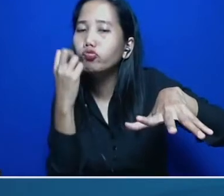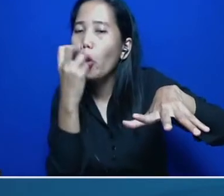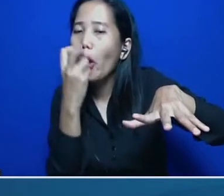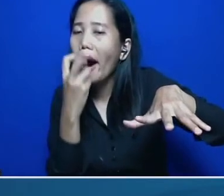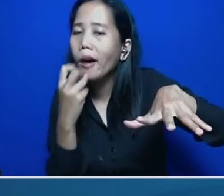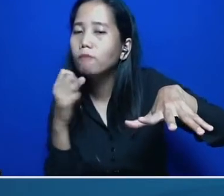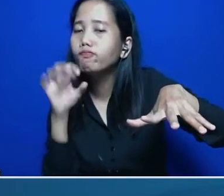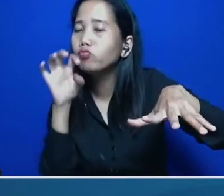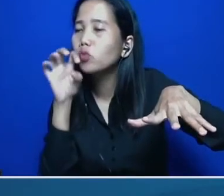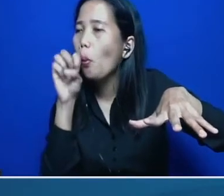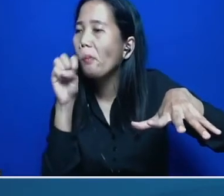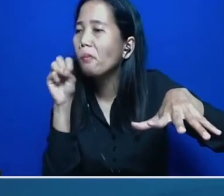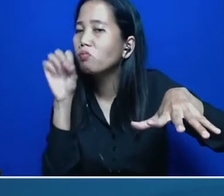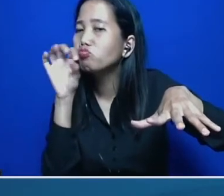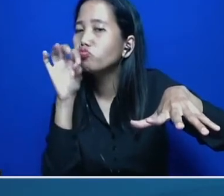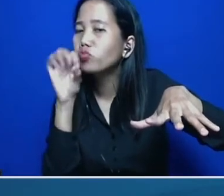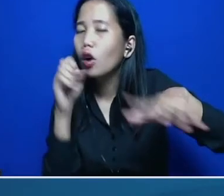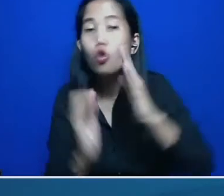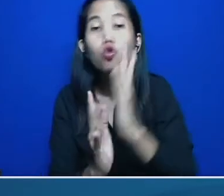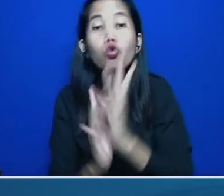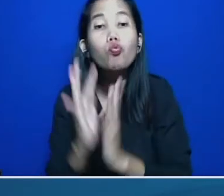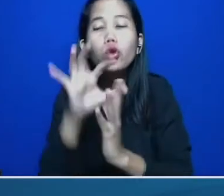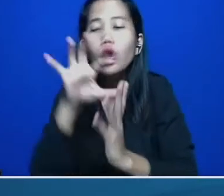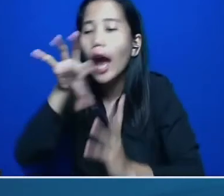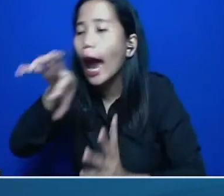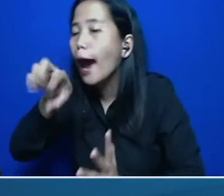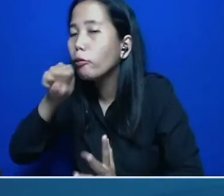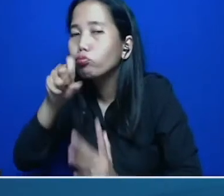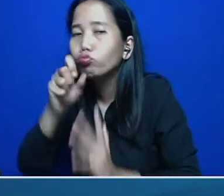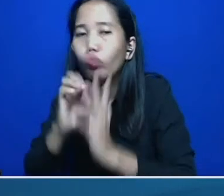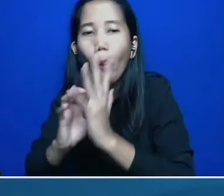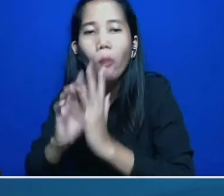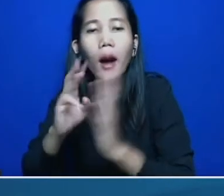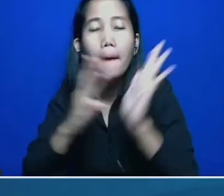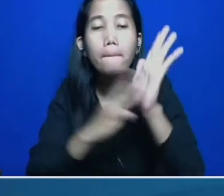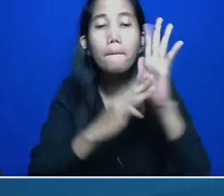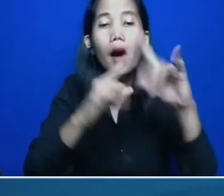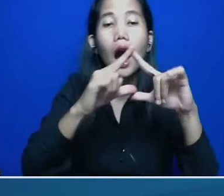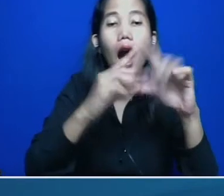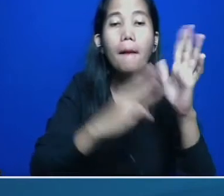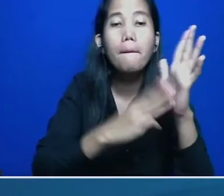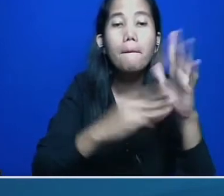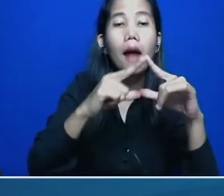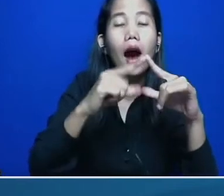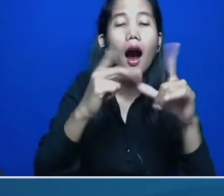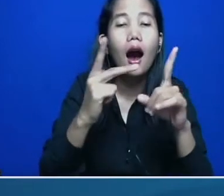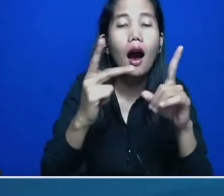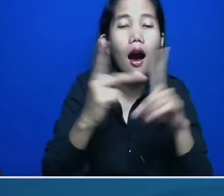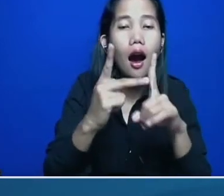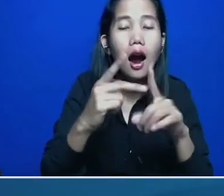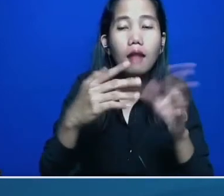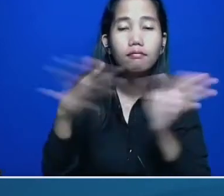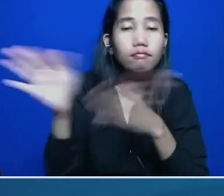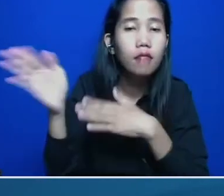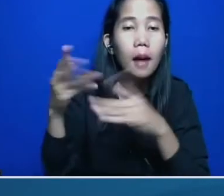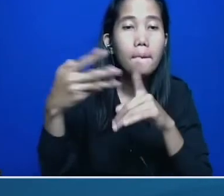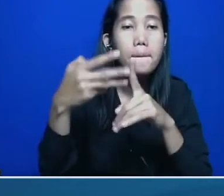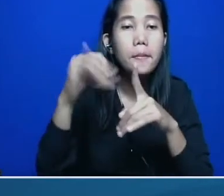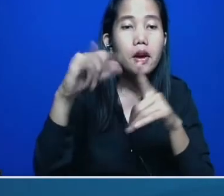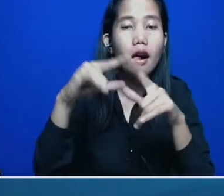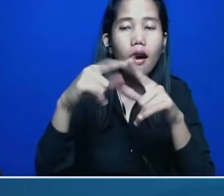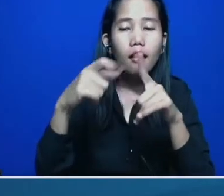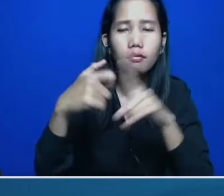kalau satu dipenuhi itu tidak boleh dua-duanya harus dipenuhi